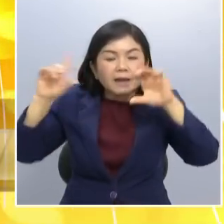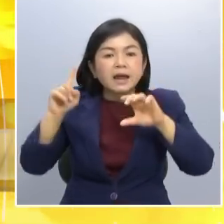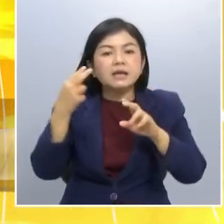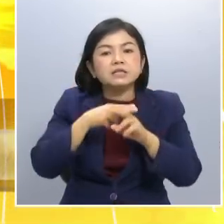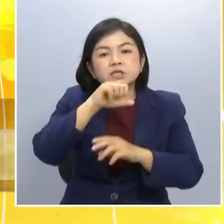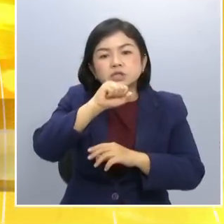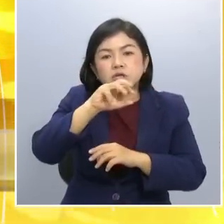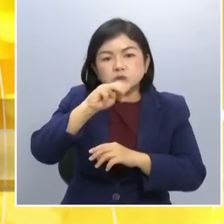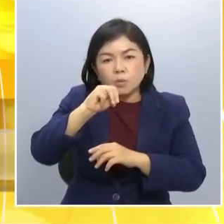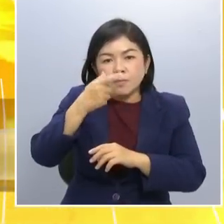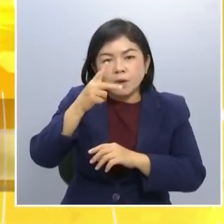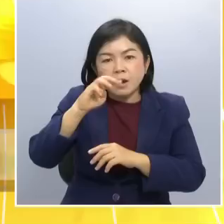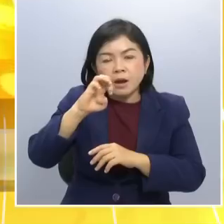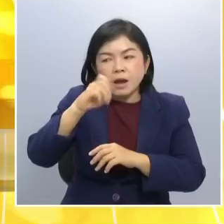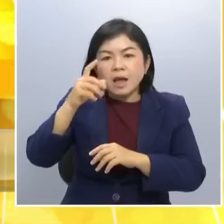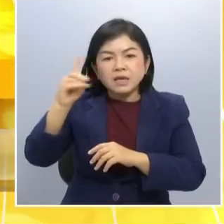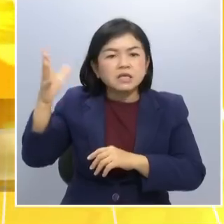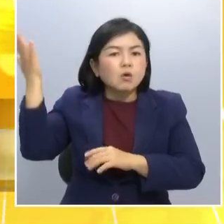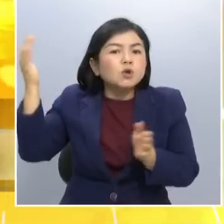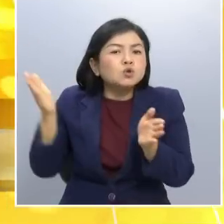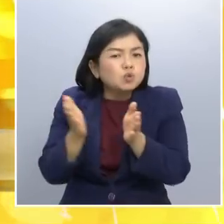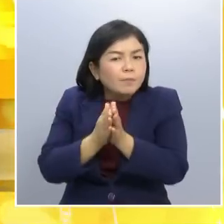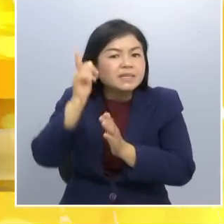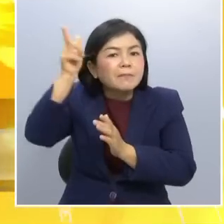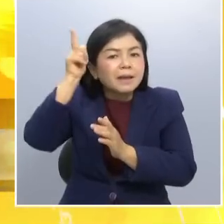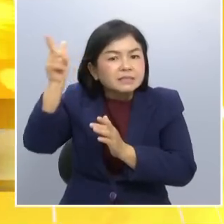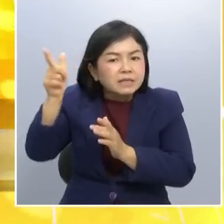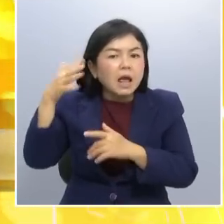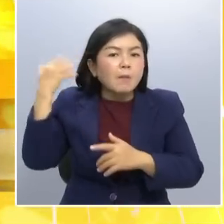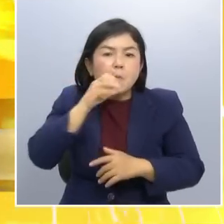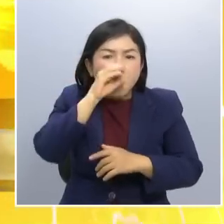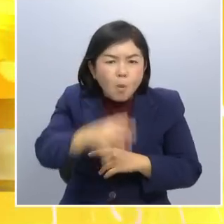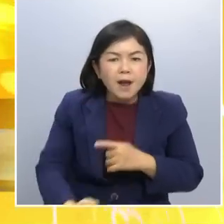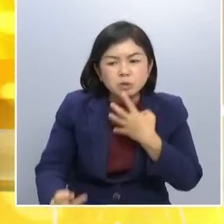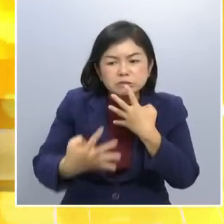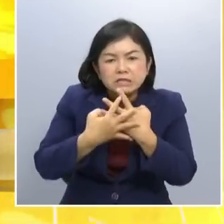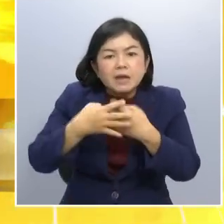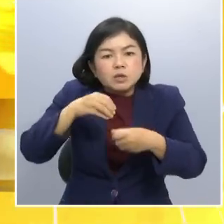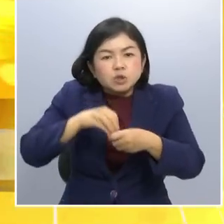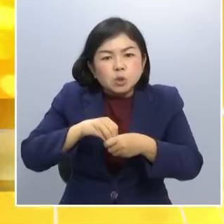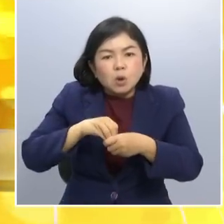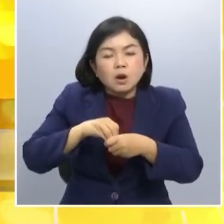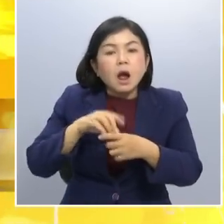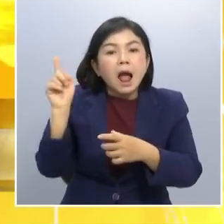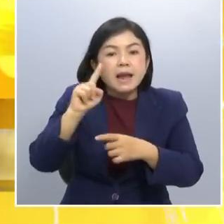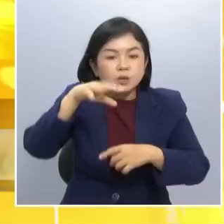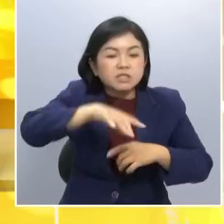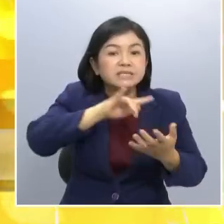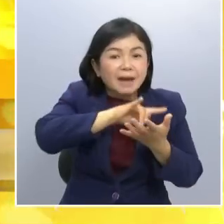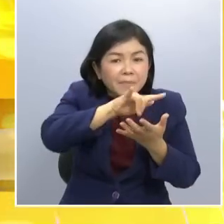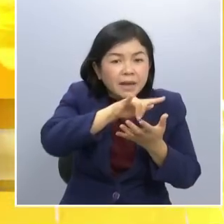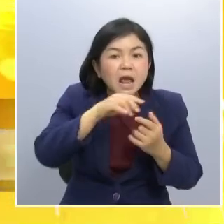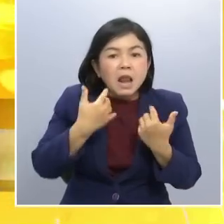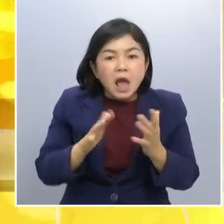สมัยรัฐบาลคุณทักษิณอ้างว่าถูกควบคุมตัวไว้ที่สนามบินกลับไปร่วมงานศพพ่อไม่ทันขณะที่ที่บอกกับหนู